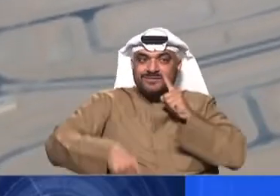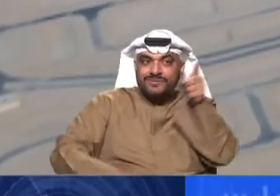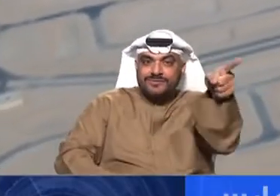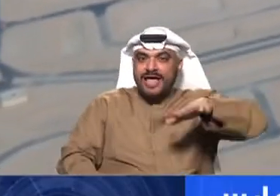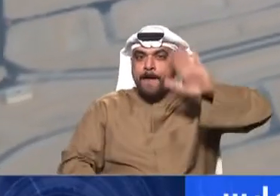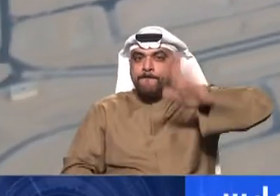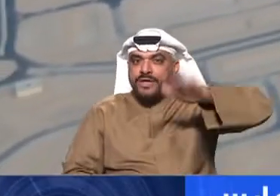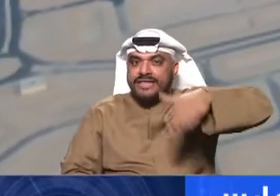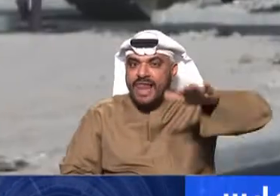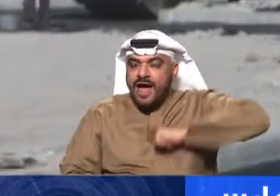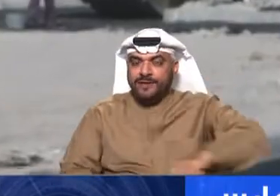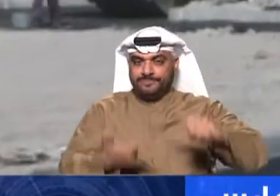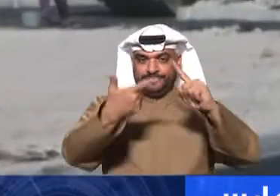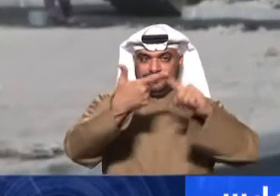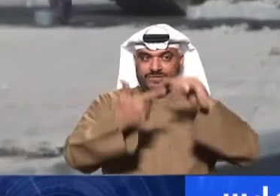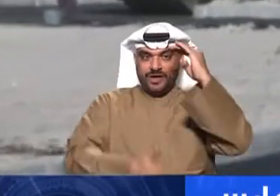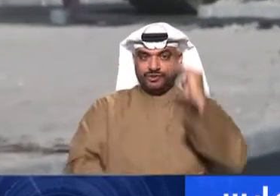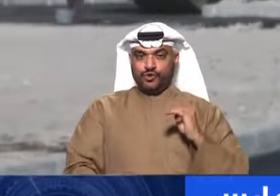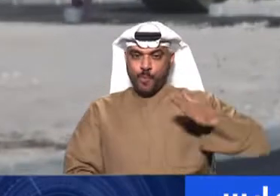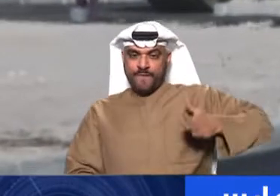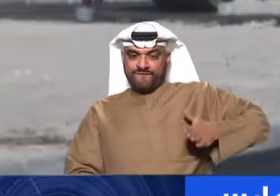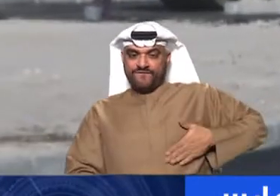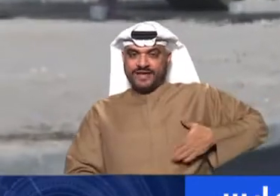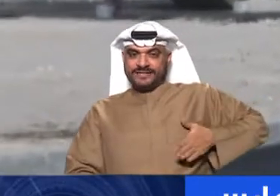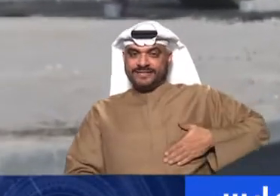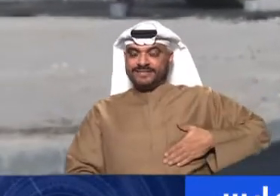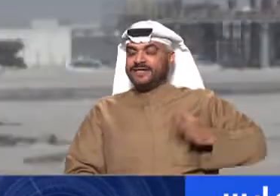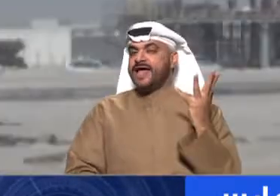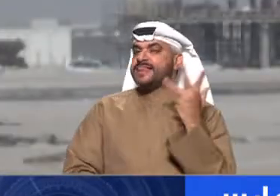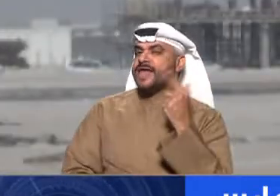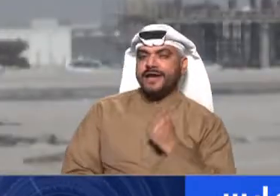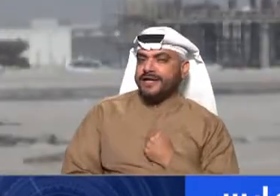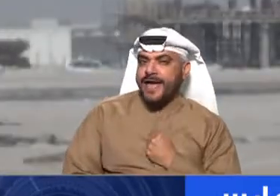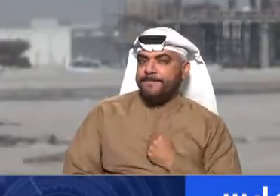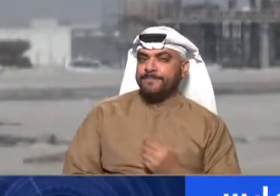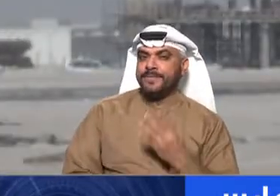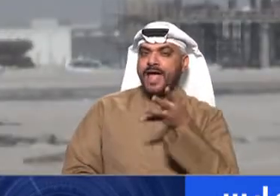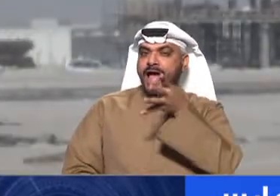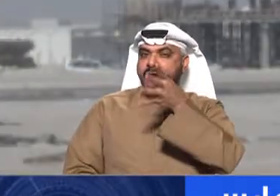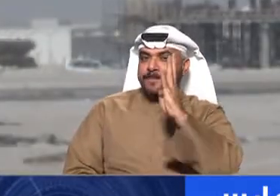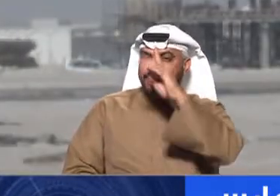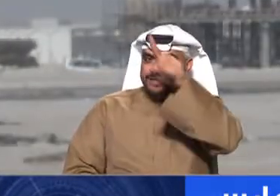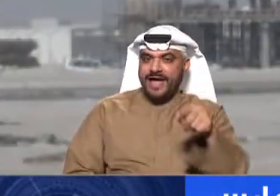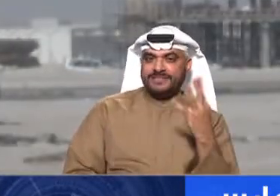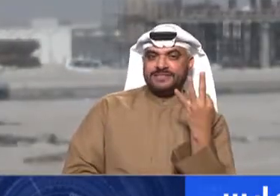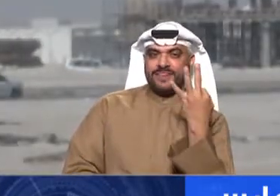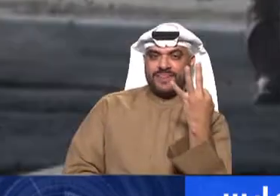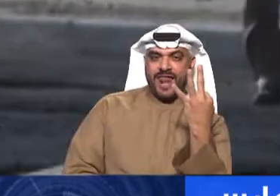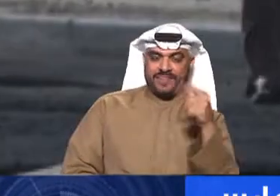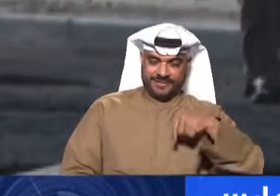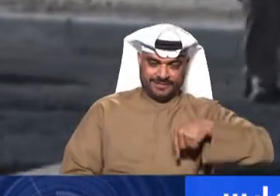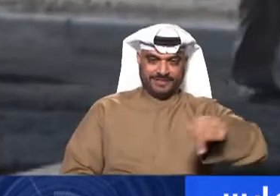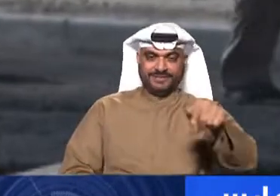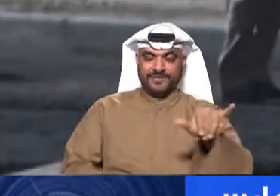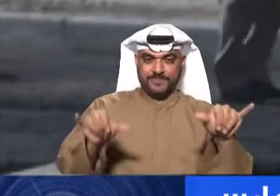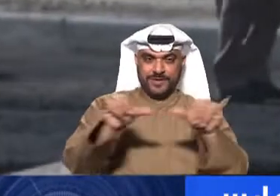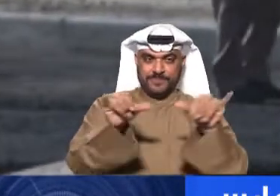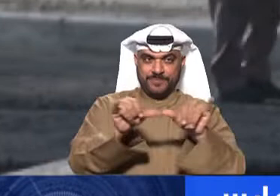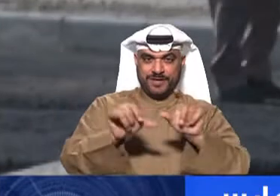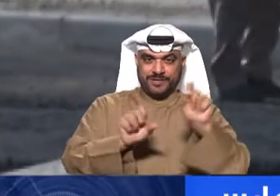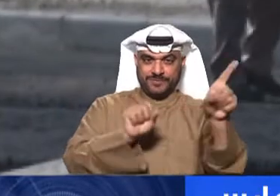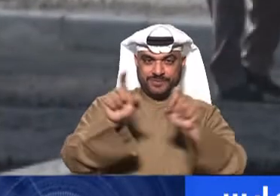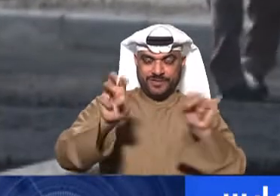ومشروع ضاحية جنوب عبدالله المبارك بتاريخ 14 من مارس المقبل عبر المنصة الإلكترونية